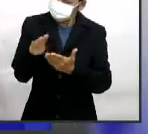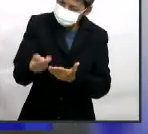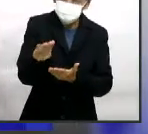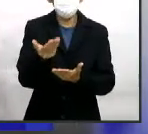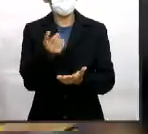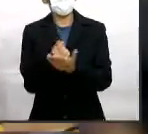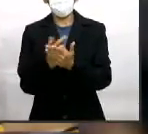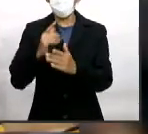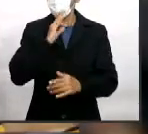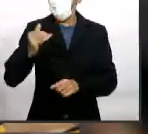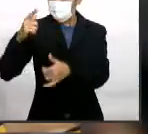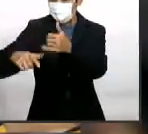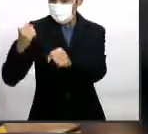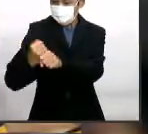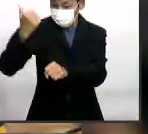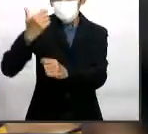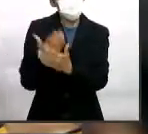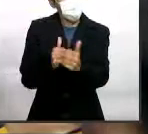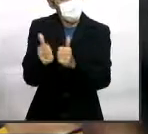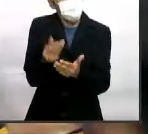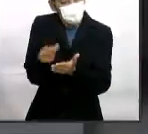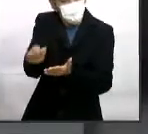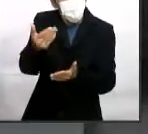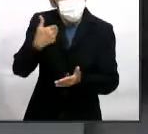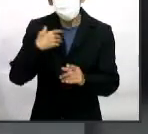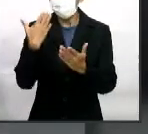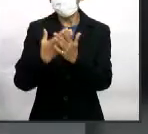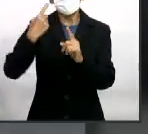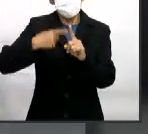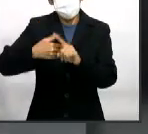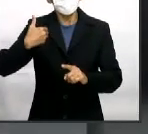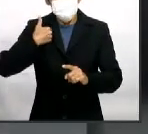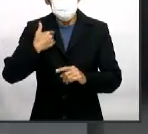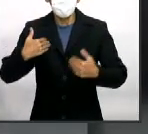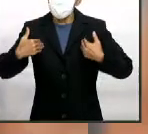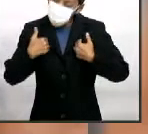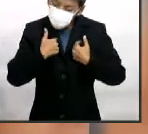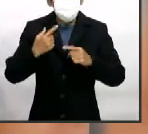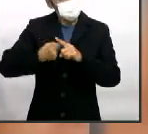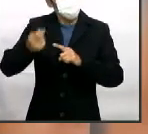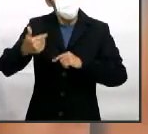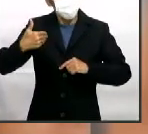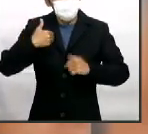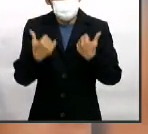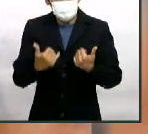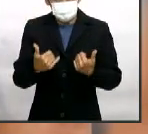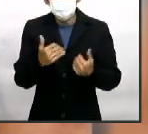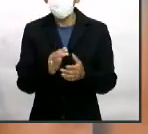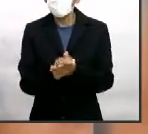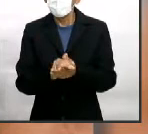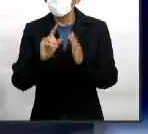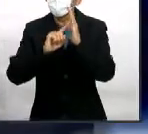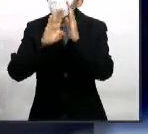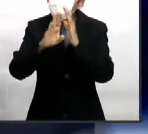คุณชนะคุณจะรับโบนัสการแข่งขันยังไงแต่เงินเดือนเนี่ยมันมีอยู่แล้วมันเป็นค่าเหนื่อยซึ่งในหลักๆเนี่ยตอนนี้อย่างของพวกบุ